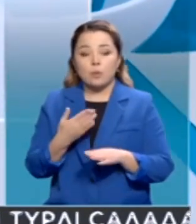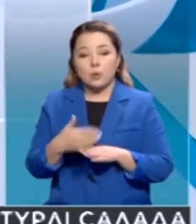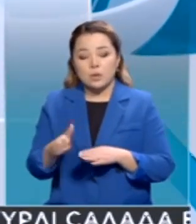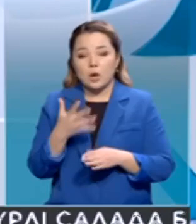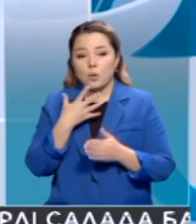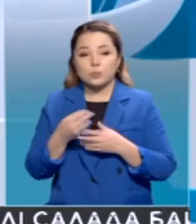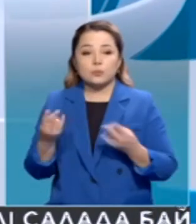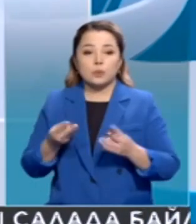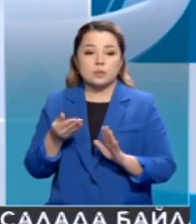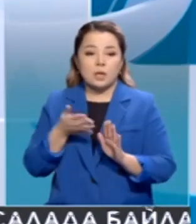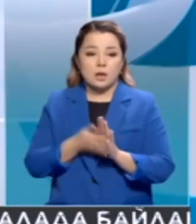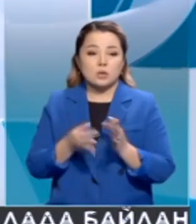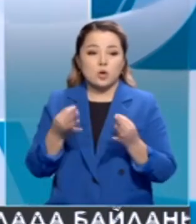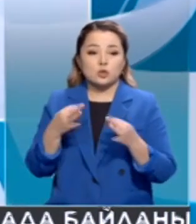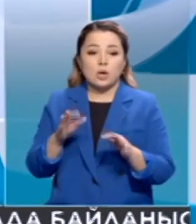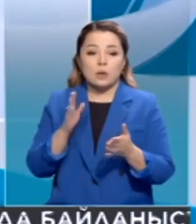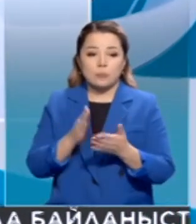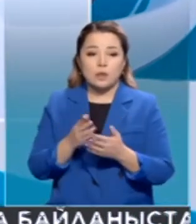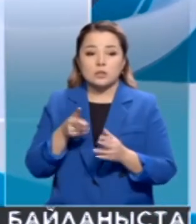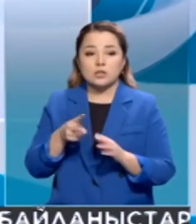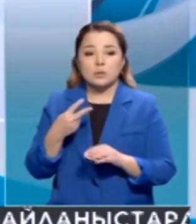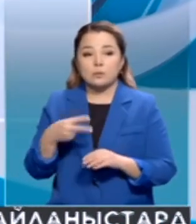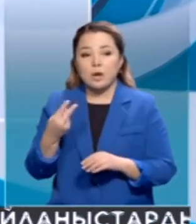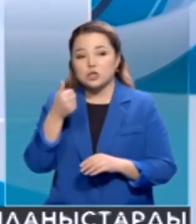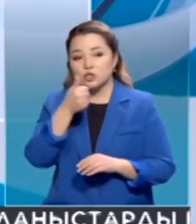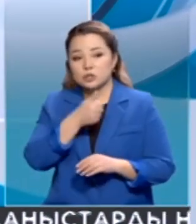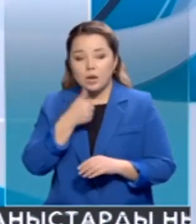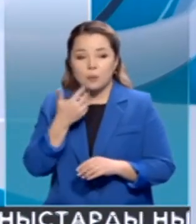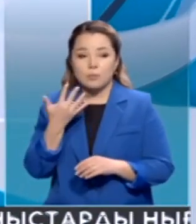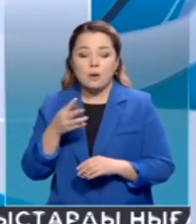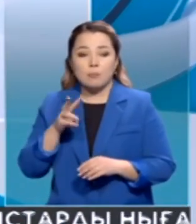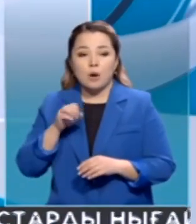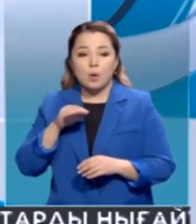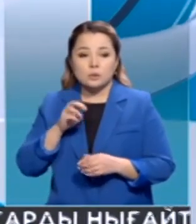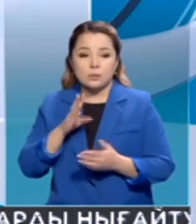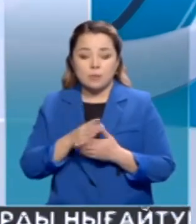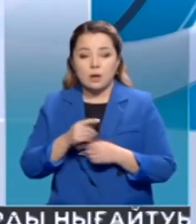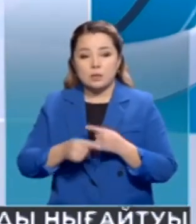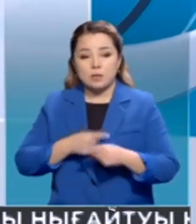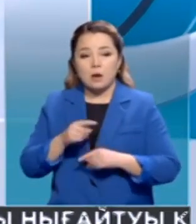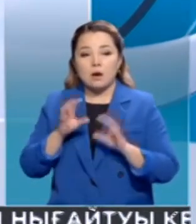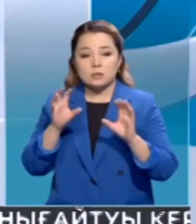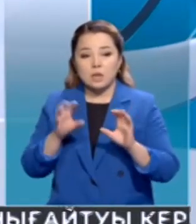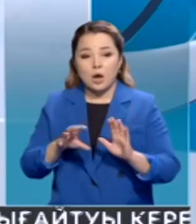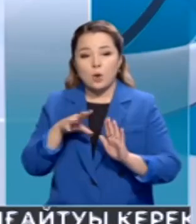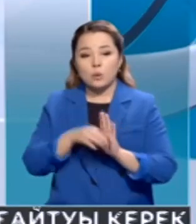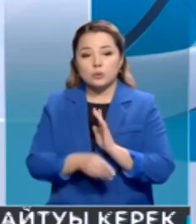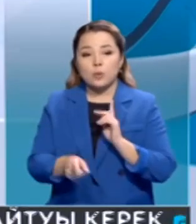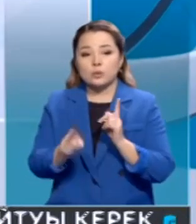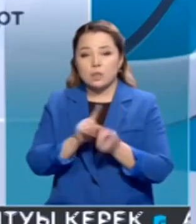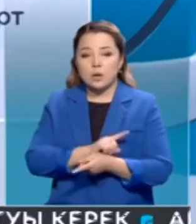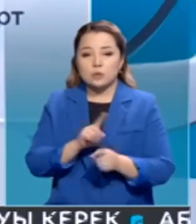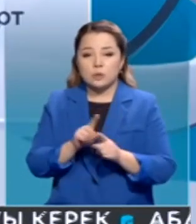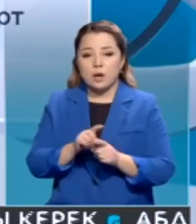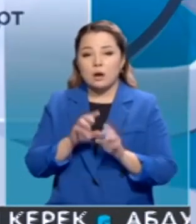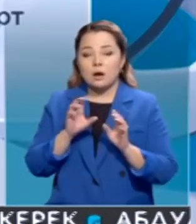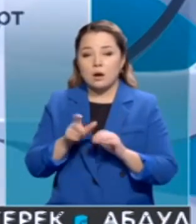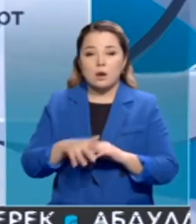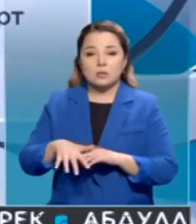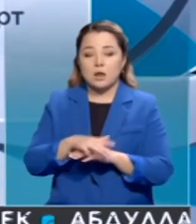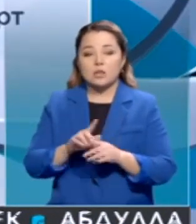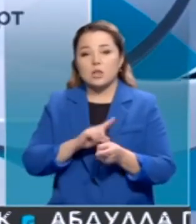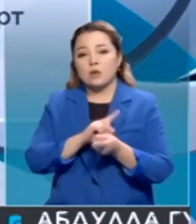қажетіне жұмсауға рұқсат берілді. 2022 жылы 5 маусымда ата заңға өзгерістер енгізу бойынша жалпы халықтық референдум